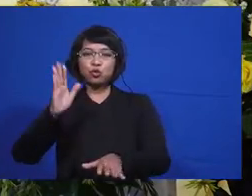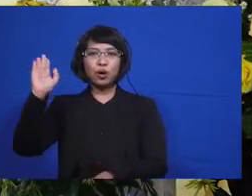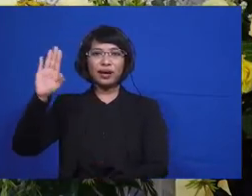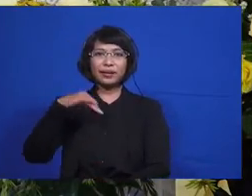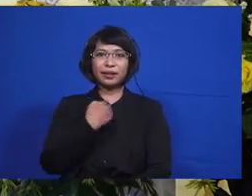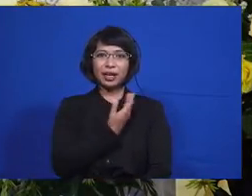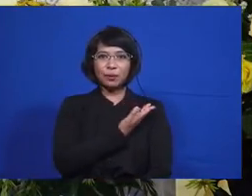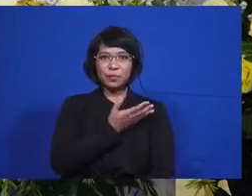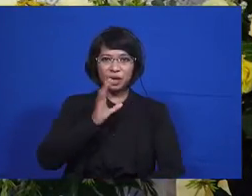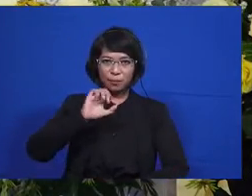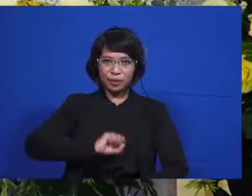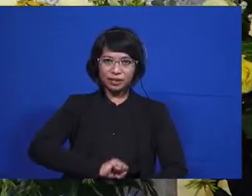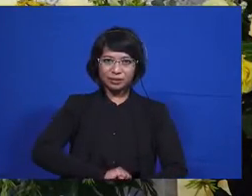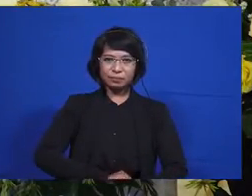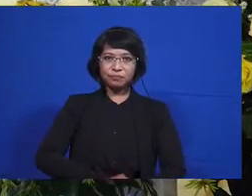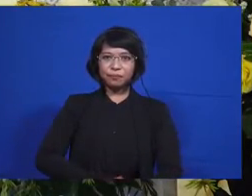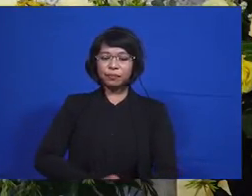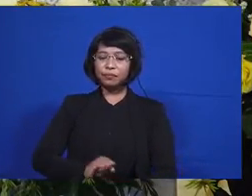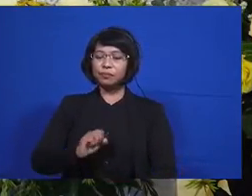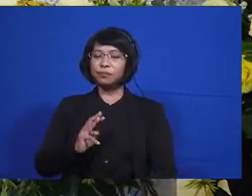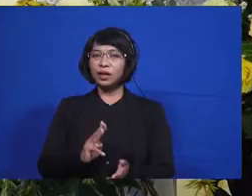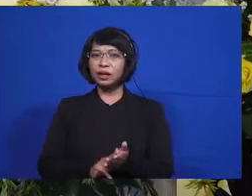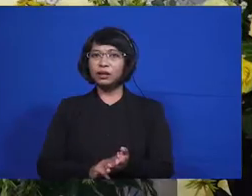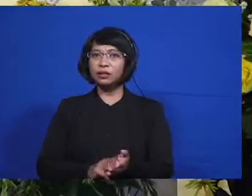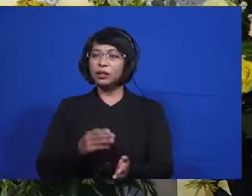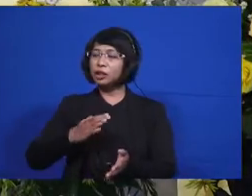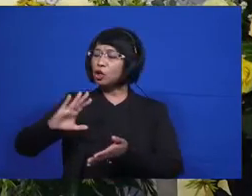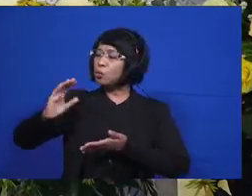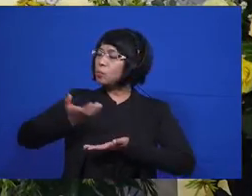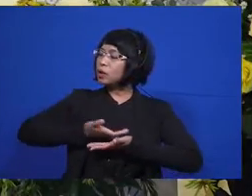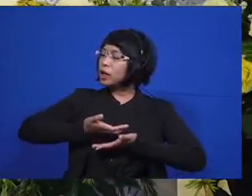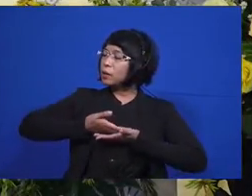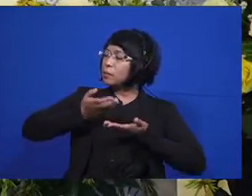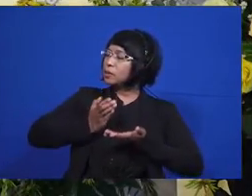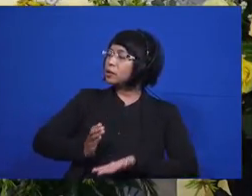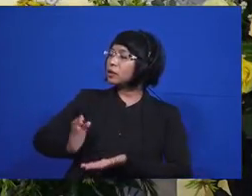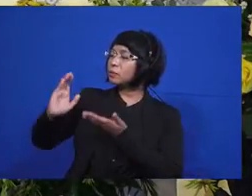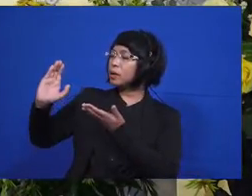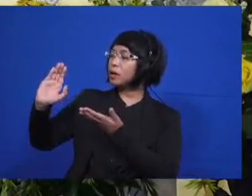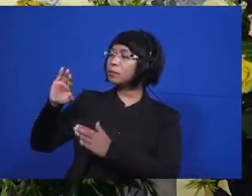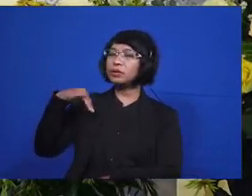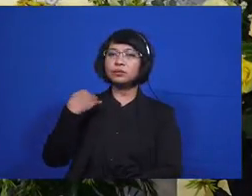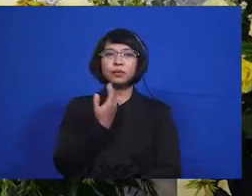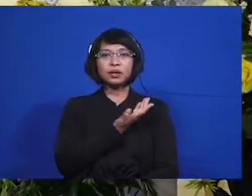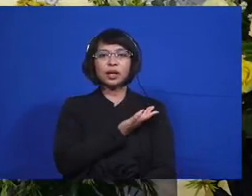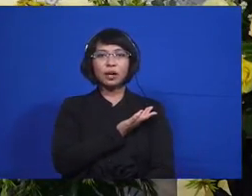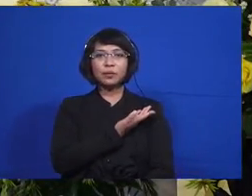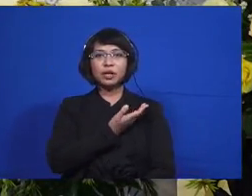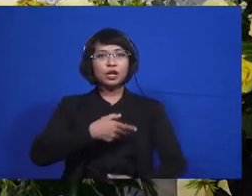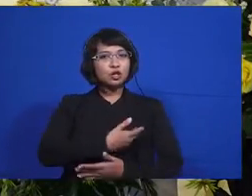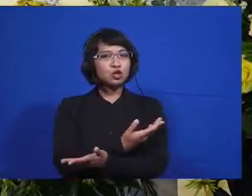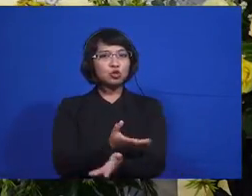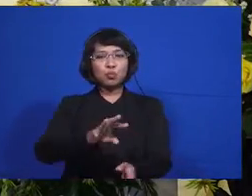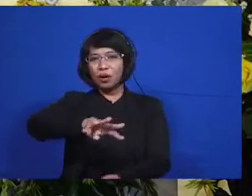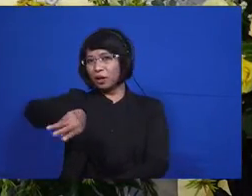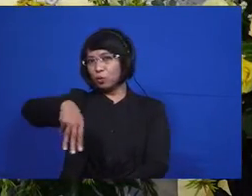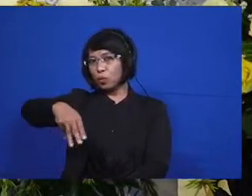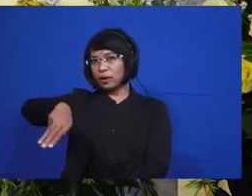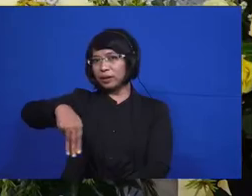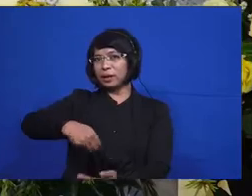Amin. Maka sudilah Engkau menerima persembahan pengabdian kami dan semua